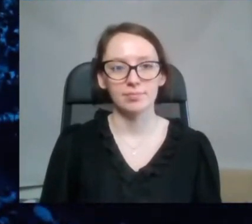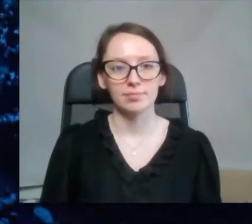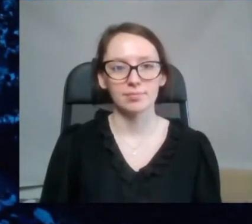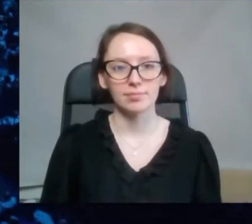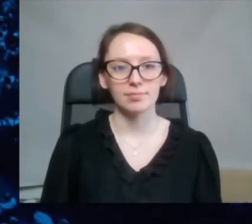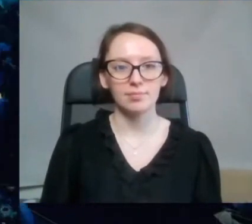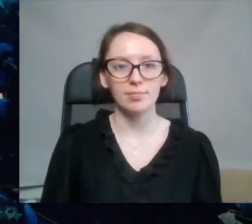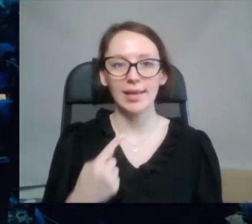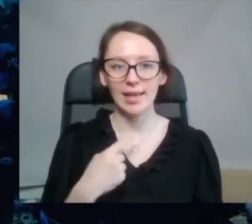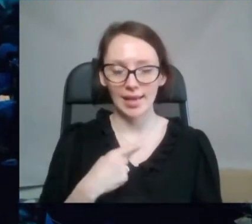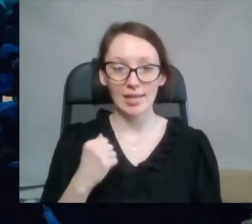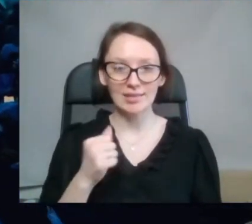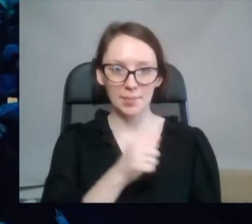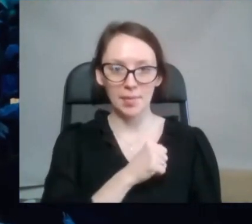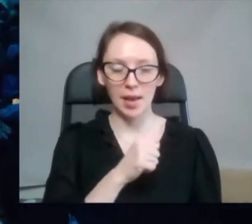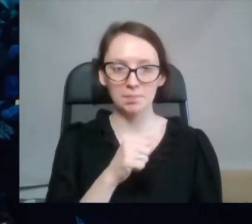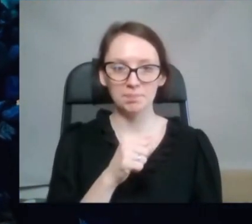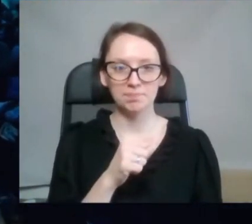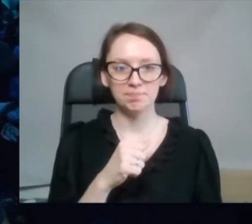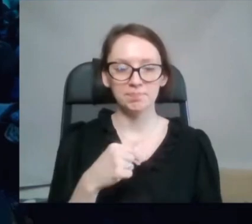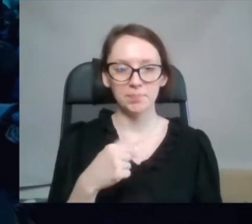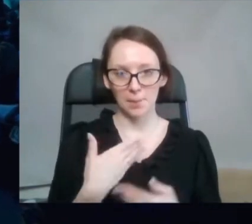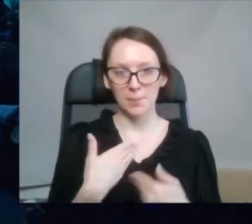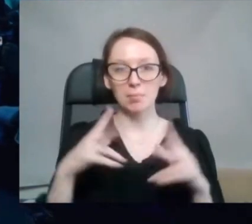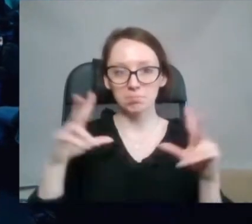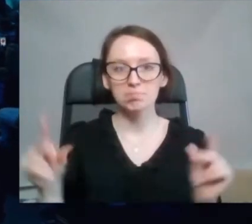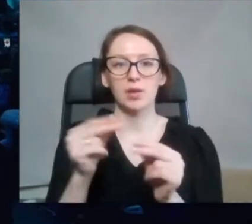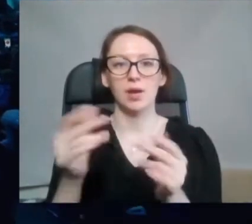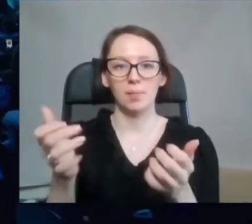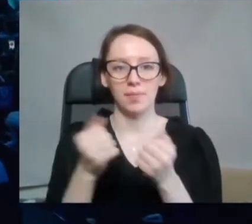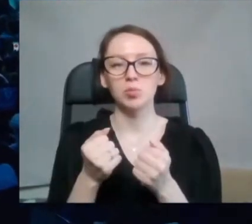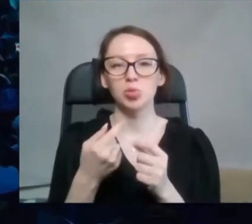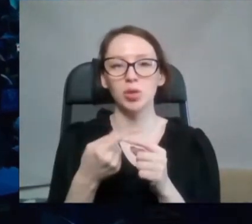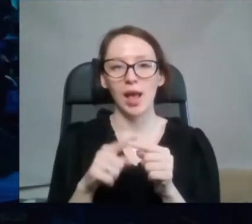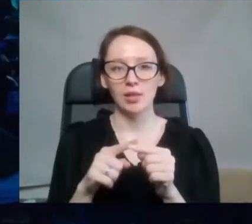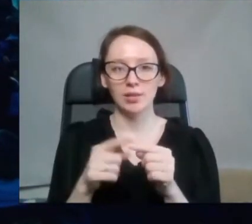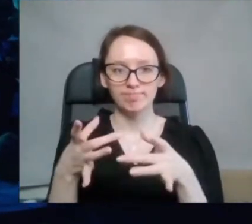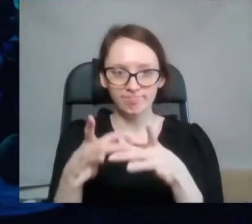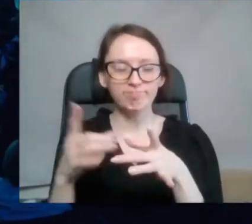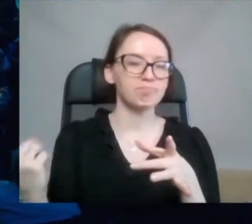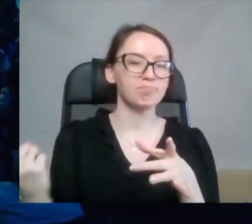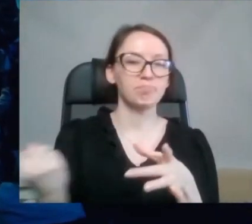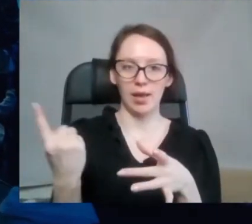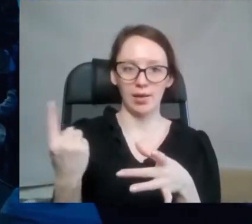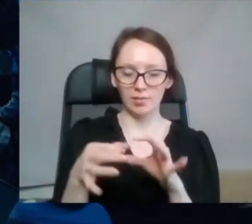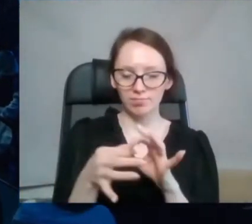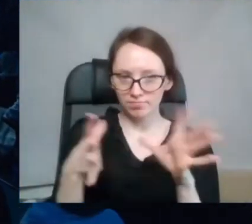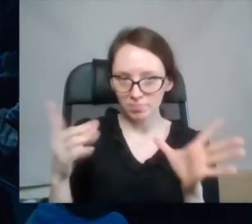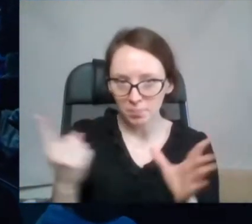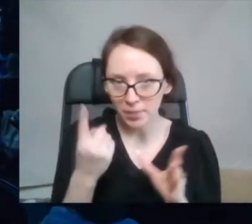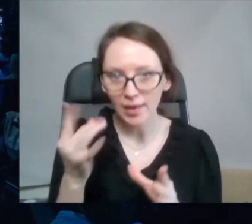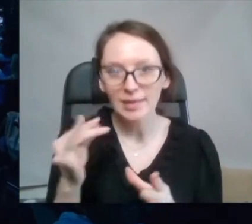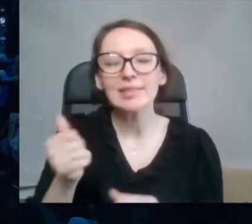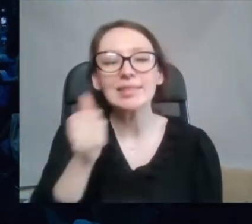Я сама не посчастливилась получить этот продукт первой, открыть его первой и